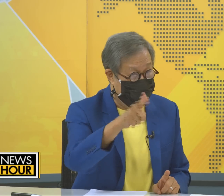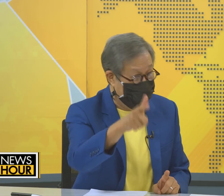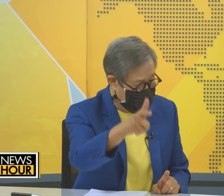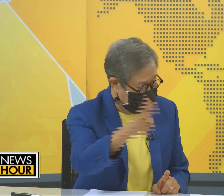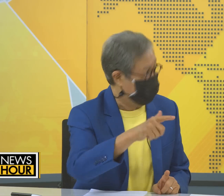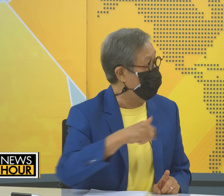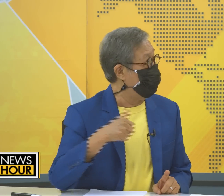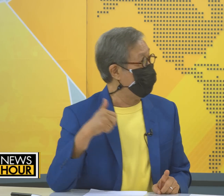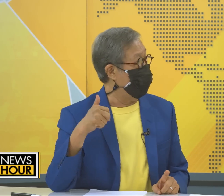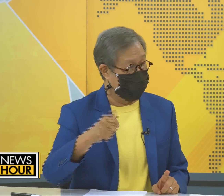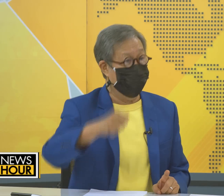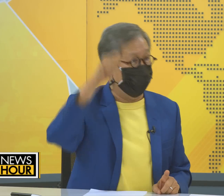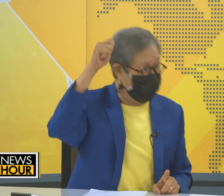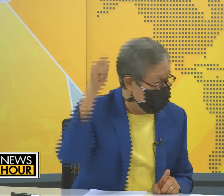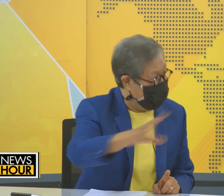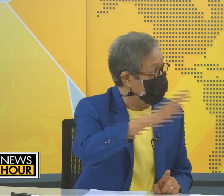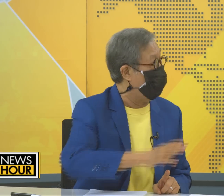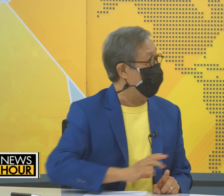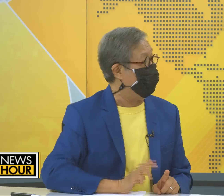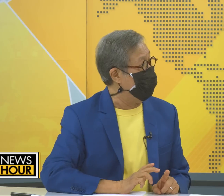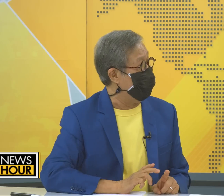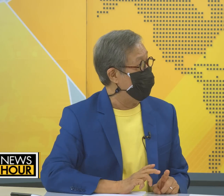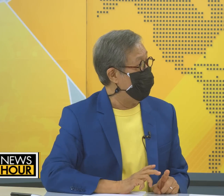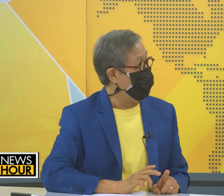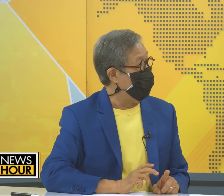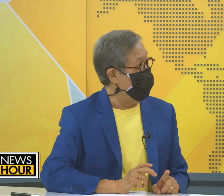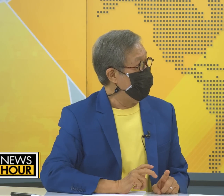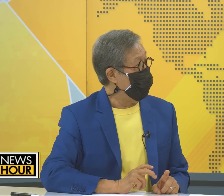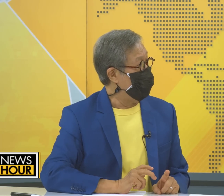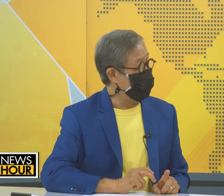ยัไมึงกตองตดคุกถาตำรวจเขาจะยัดคุกให้มึง